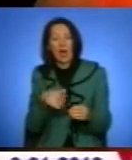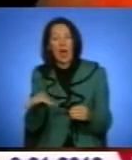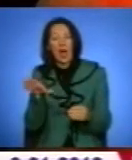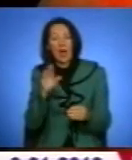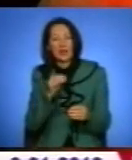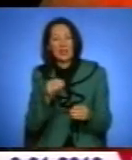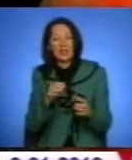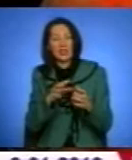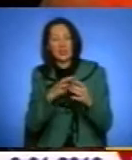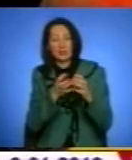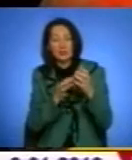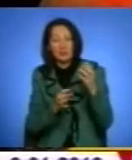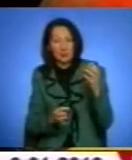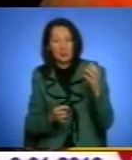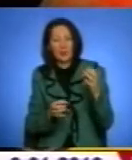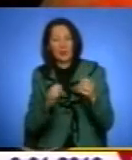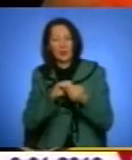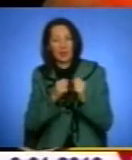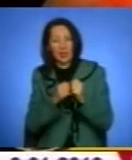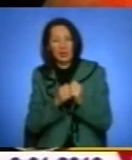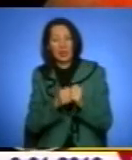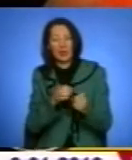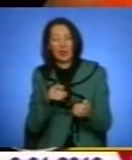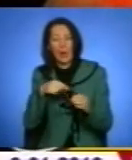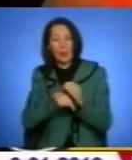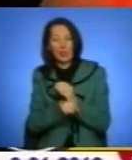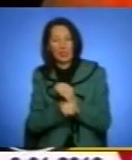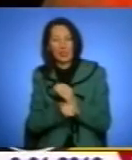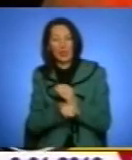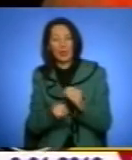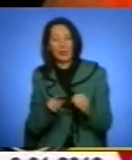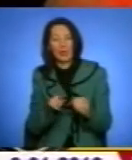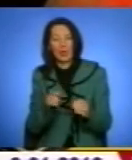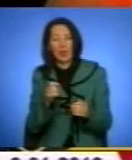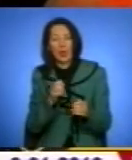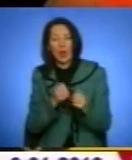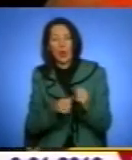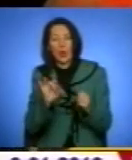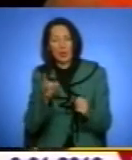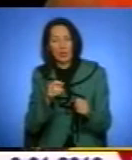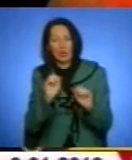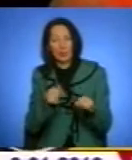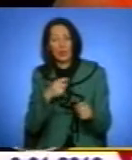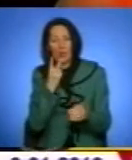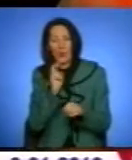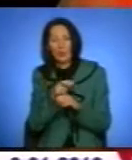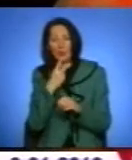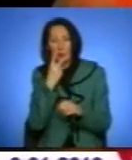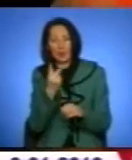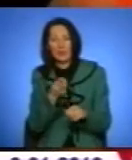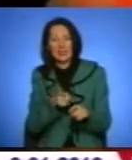оптимістично. Але вони знаходяться далеко, для того, щоб широкий загал міг би подивитися на ці